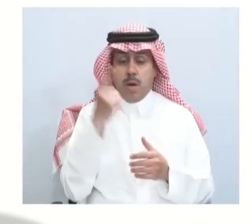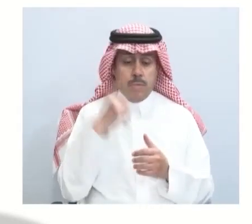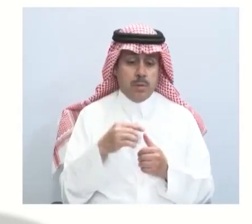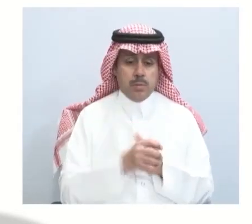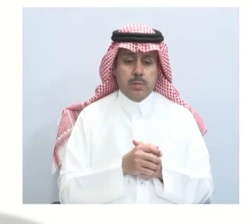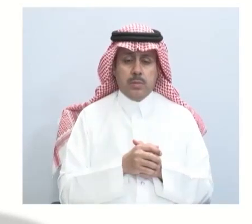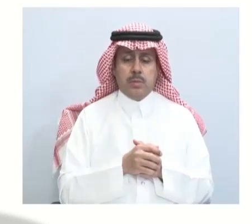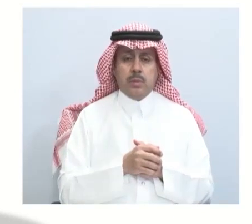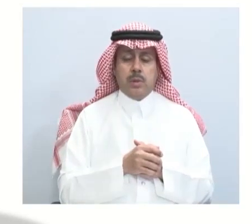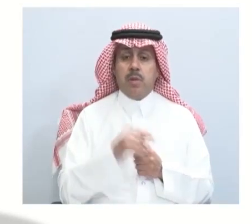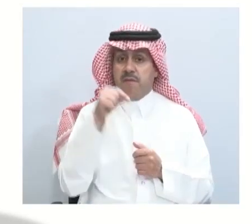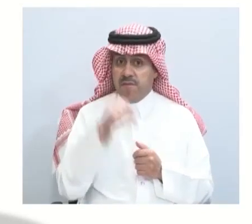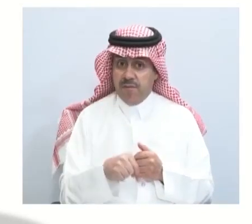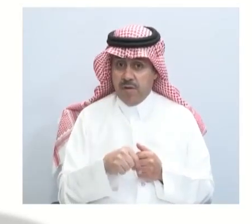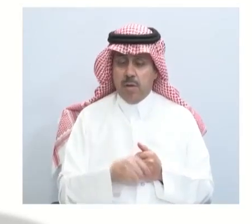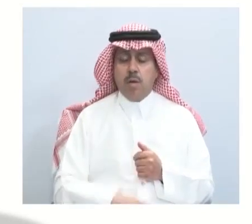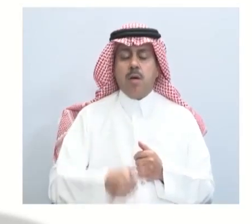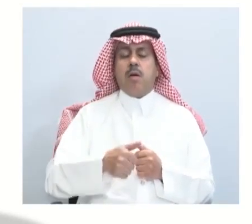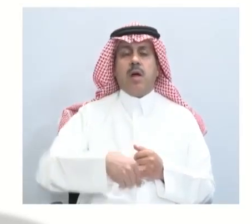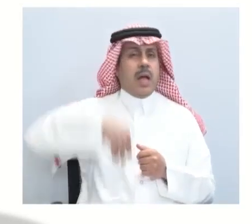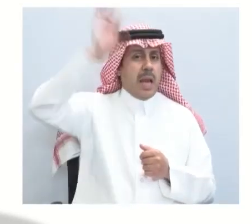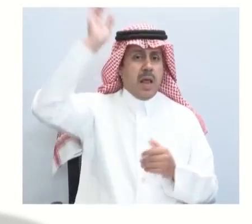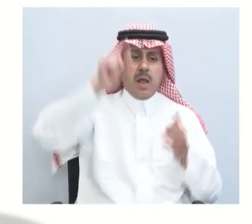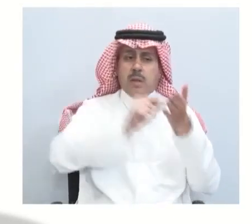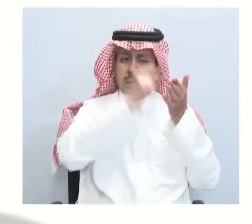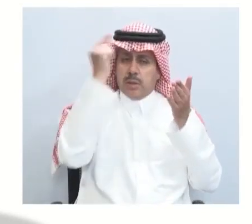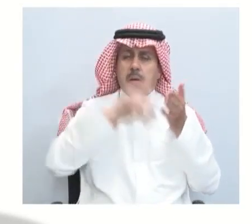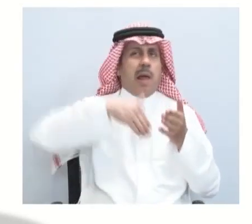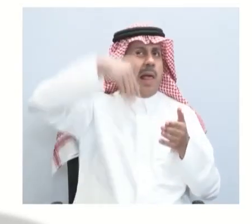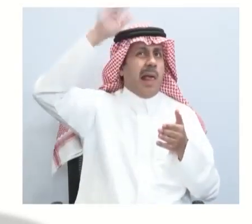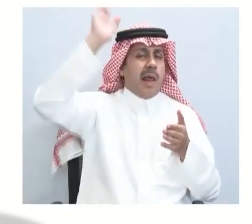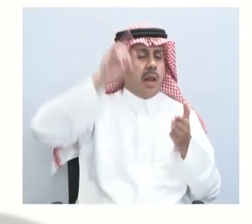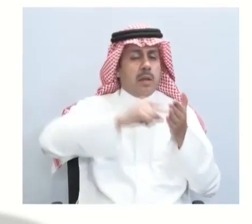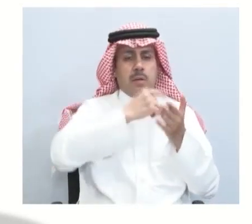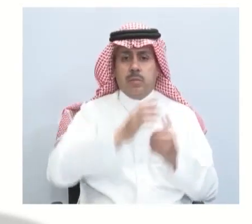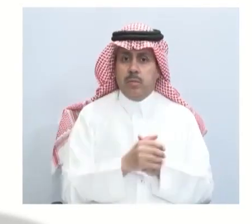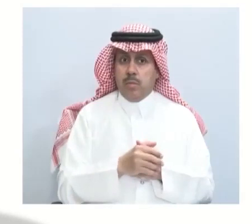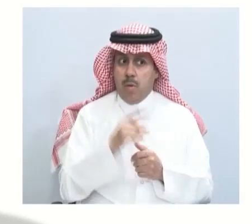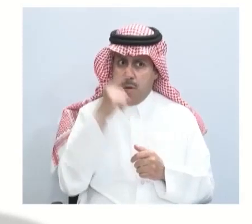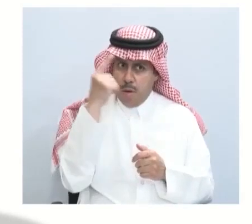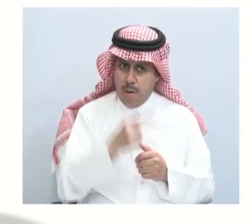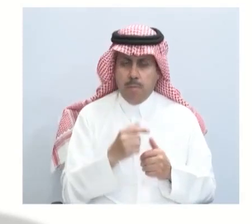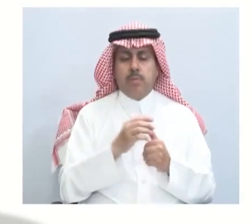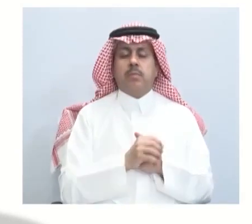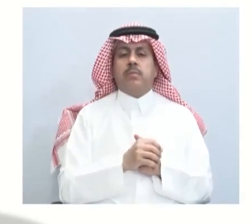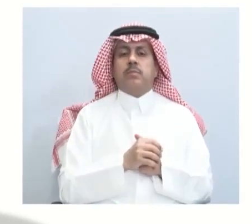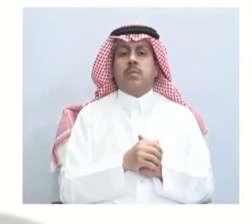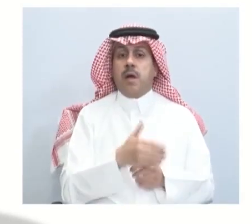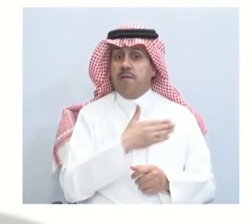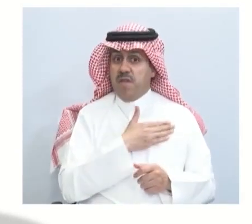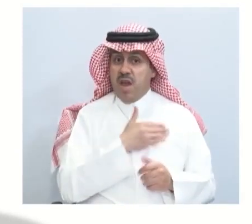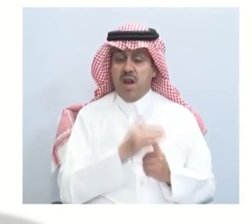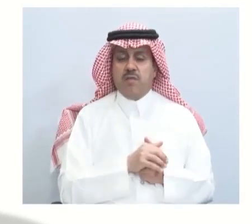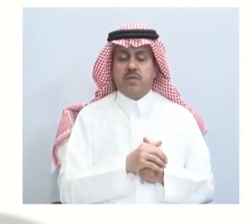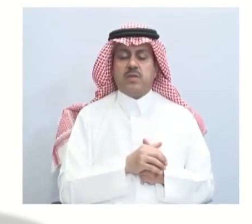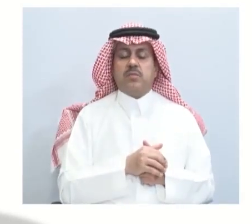محرم لما فيه من الاعتراض على الله في قسمته ولما فيه من انطواء النفس على